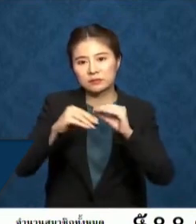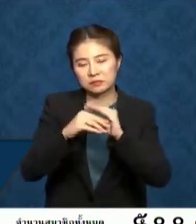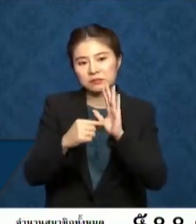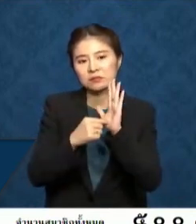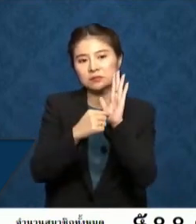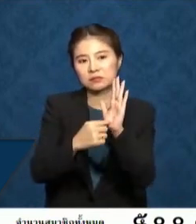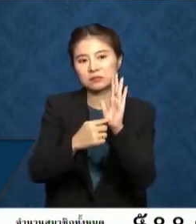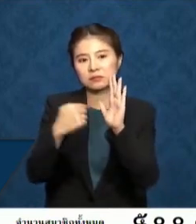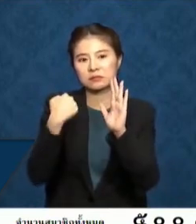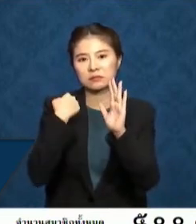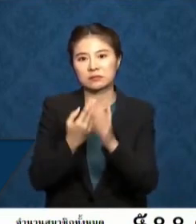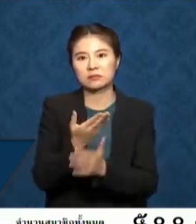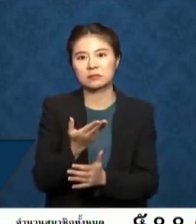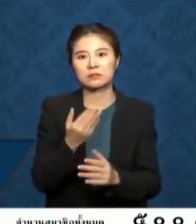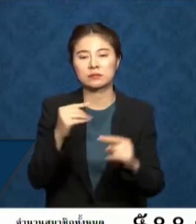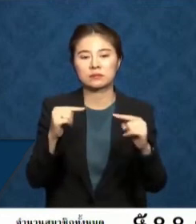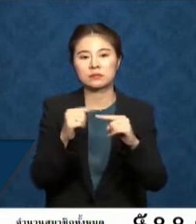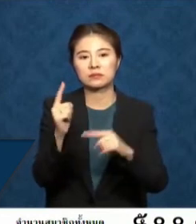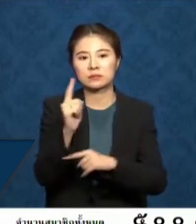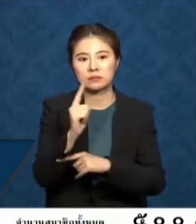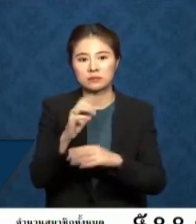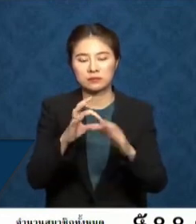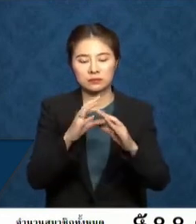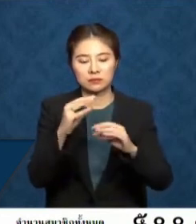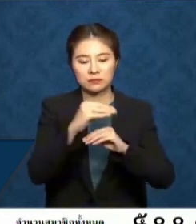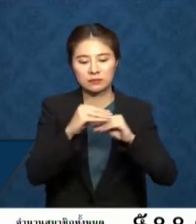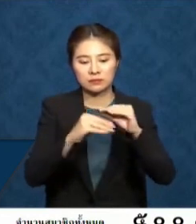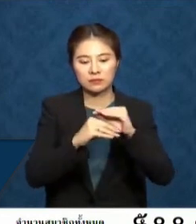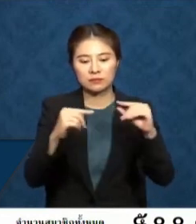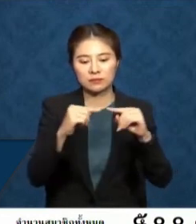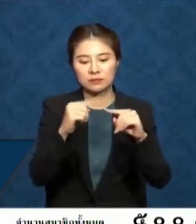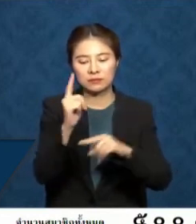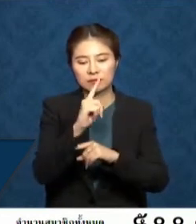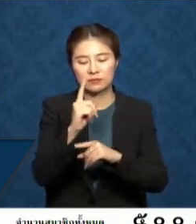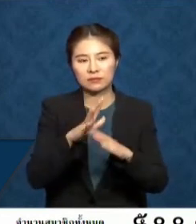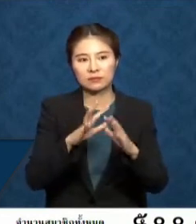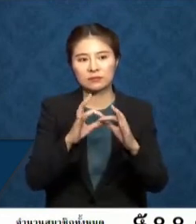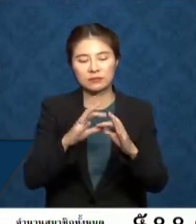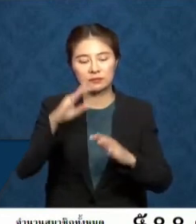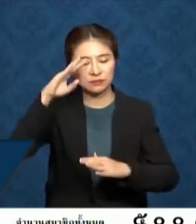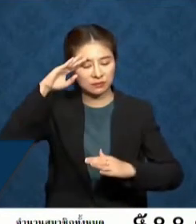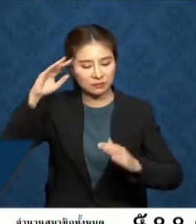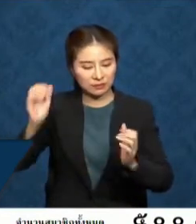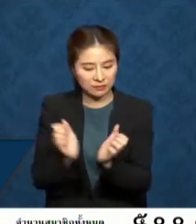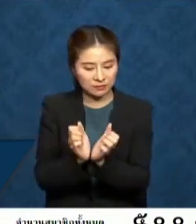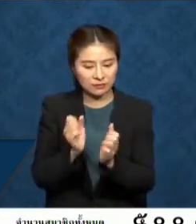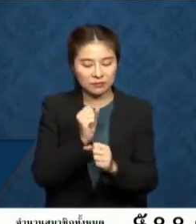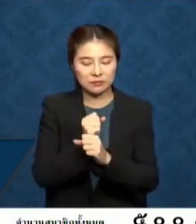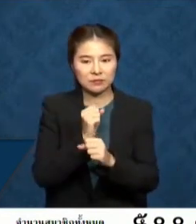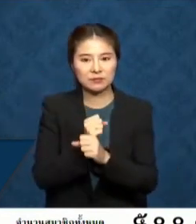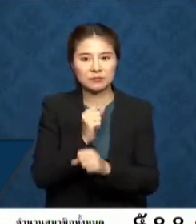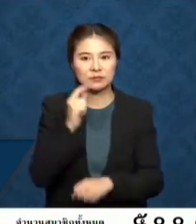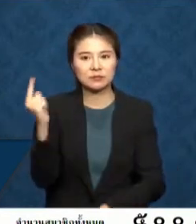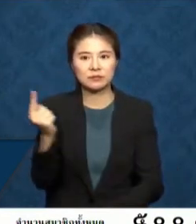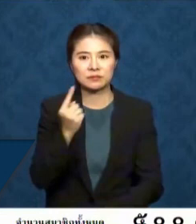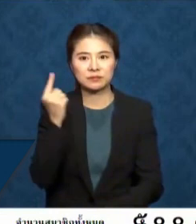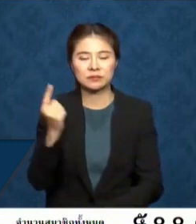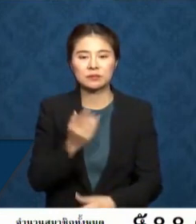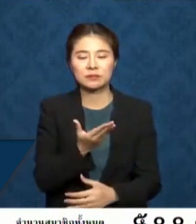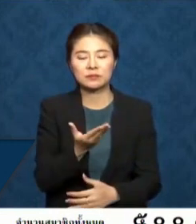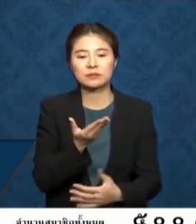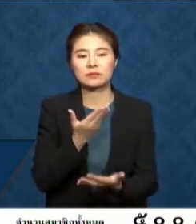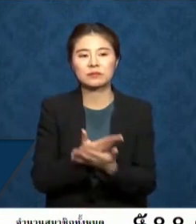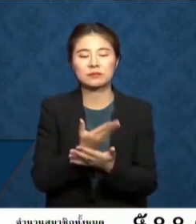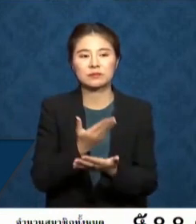านประธานโครงการนี้ครับเป็นของกองบัญชาการตำรวจท่องเที่ยวในกรมการท่องเที่ยวของงบประมาณม